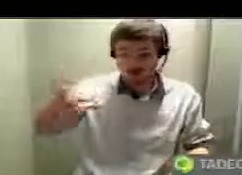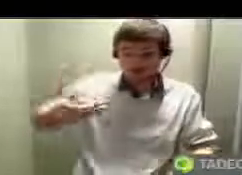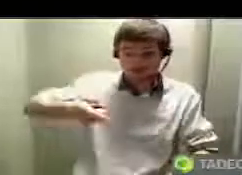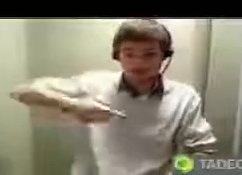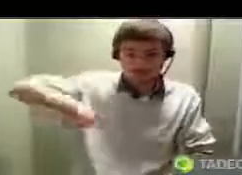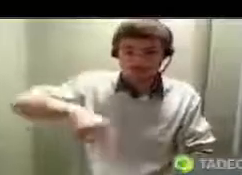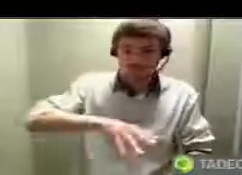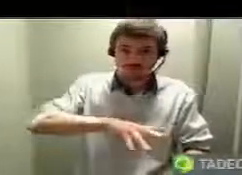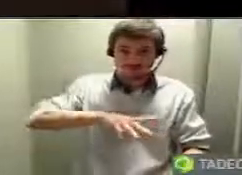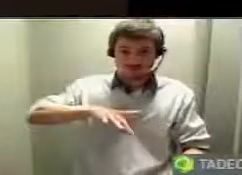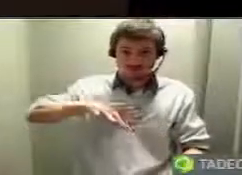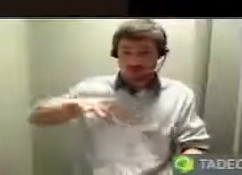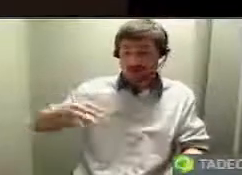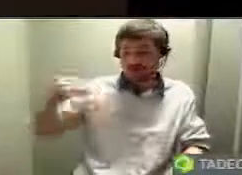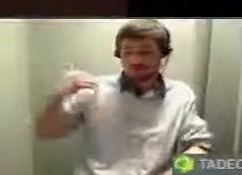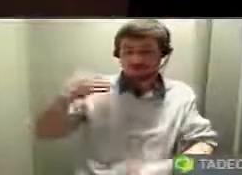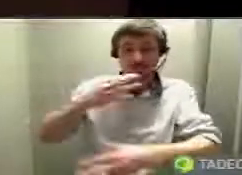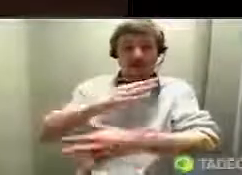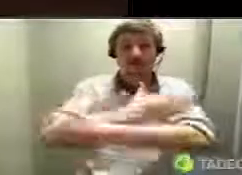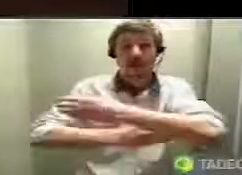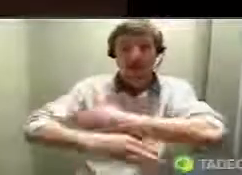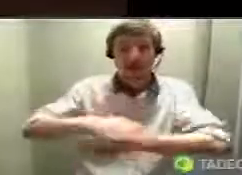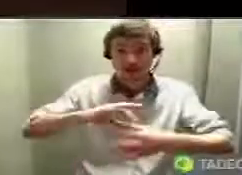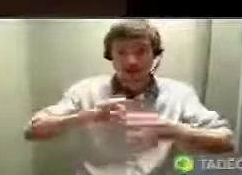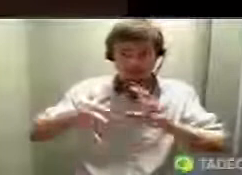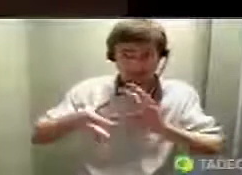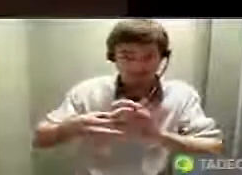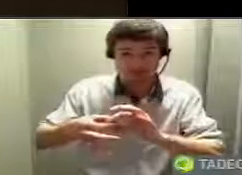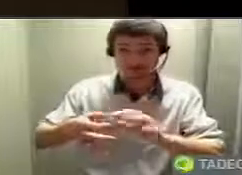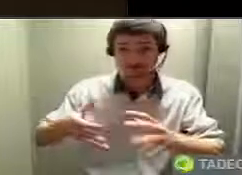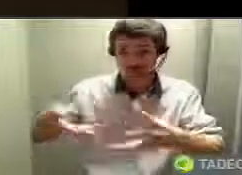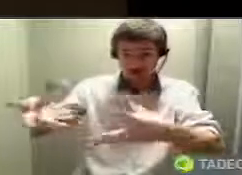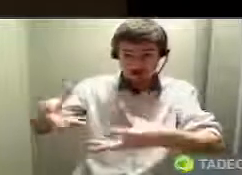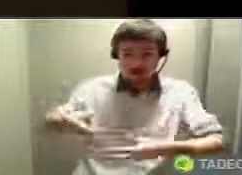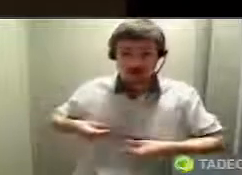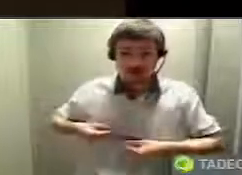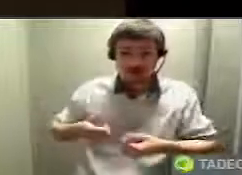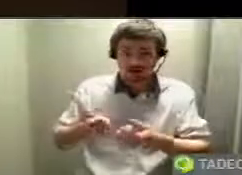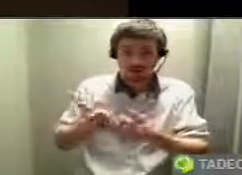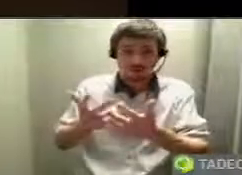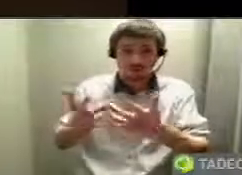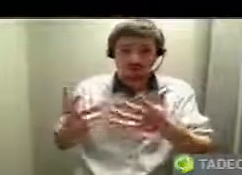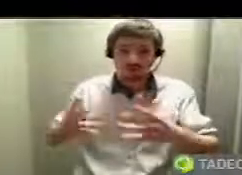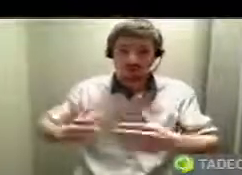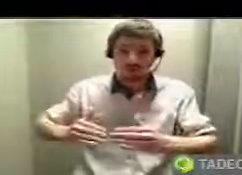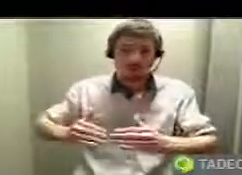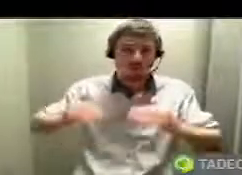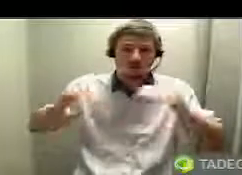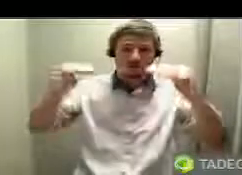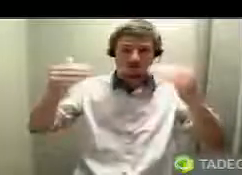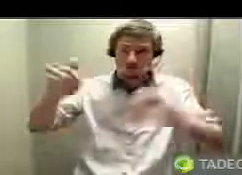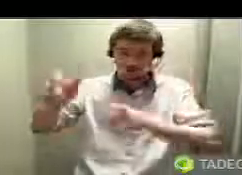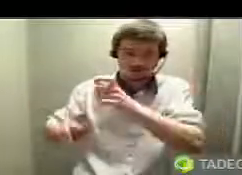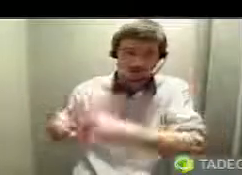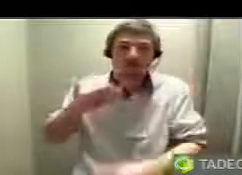cours de ces Jeux paralympiques un nombre inégal d'athlètes et de pays. Donc, je vous remercie.